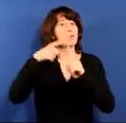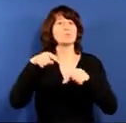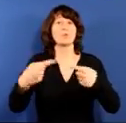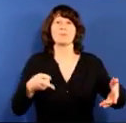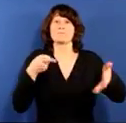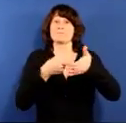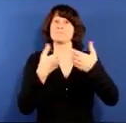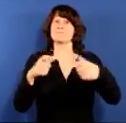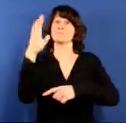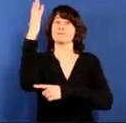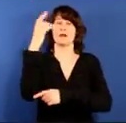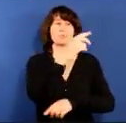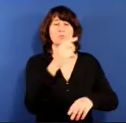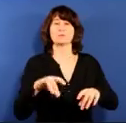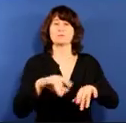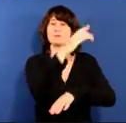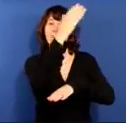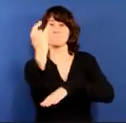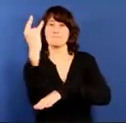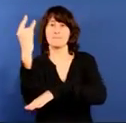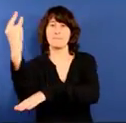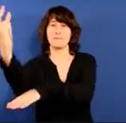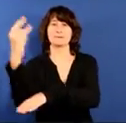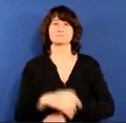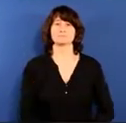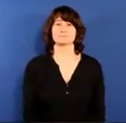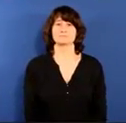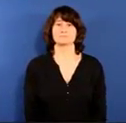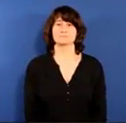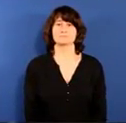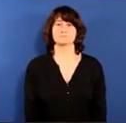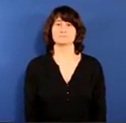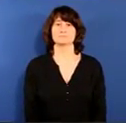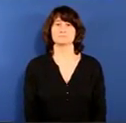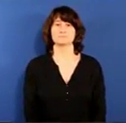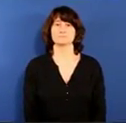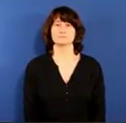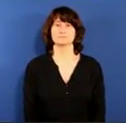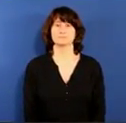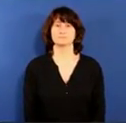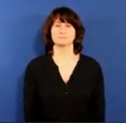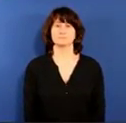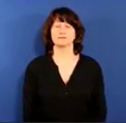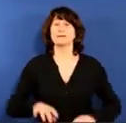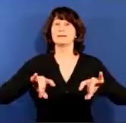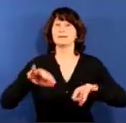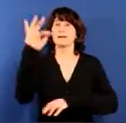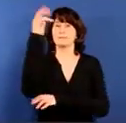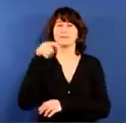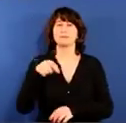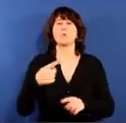guztira 29.100 zuhaitz banatuko ditu eta 92 herrik hainbat udalgunetan landatuko